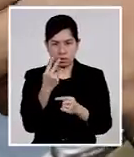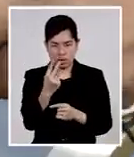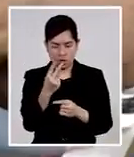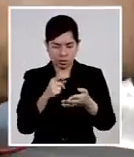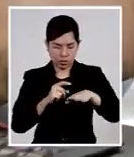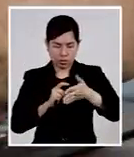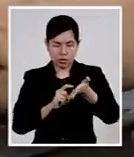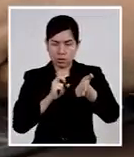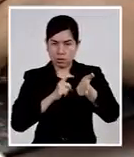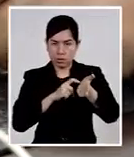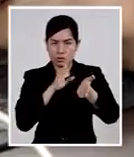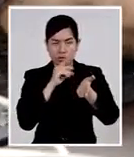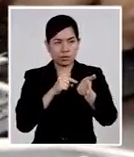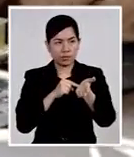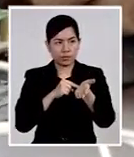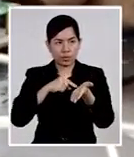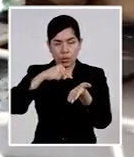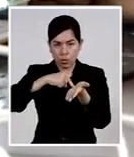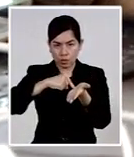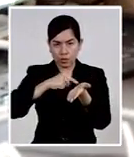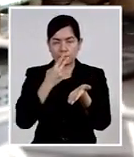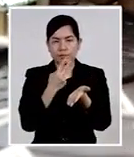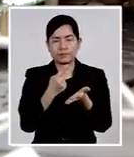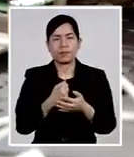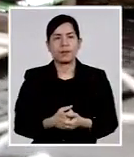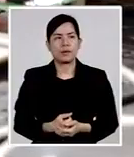ตัวที่1นะครับสวิตตัวที่1